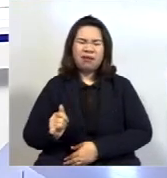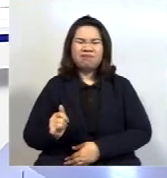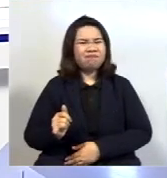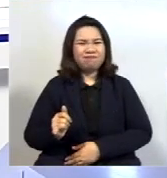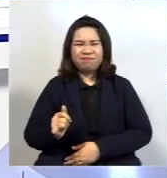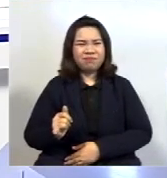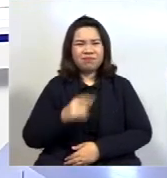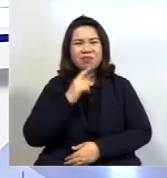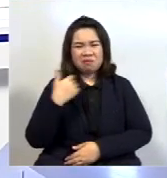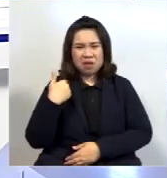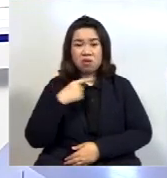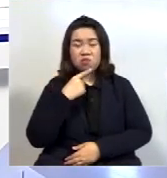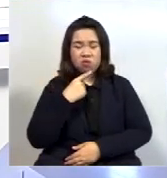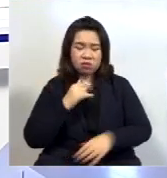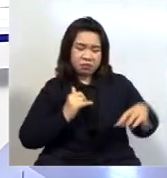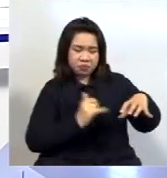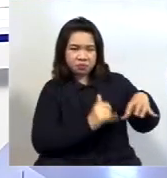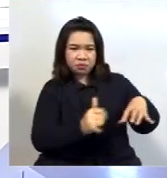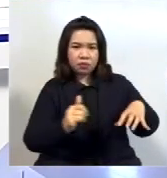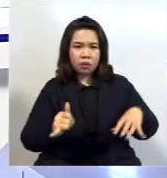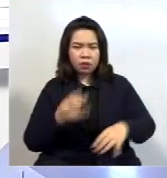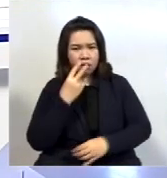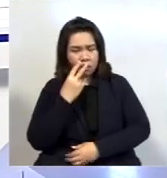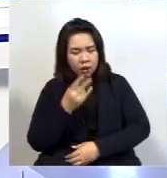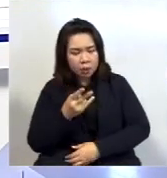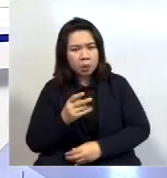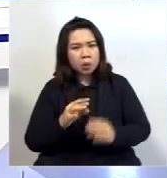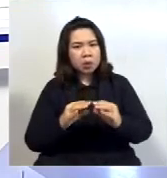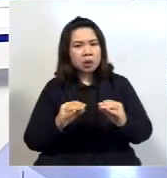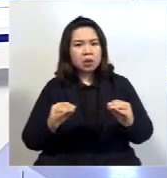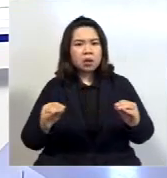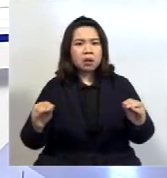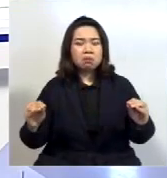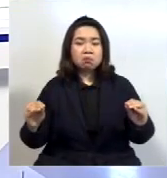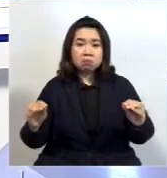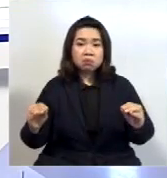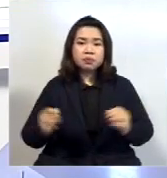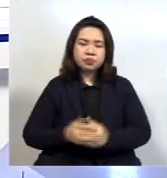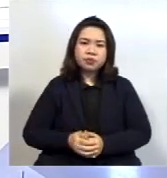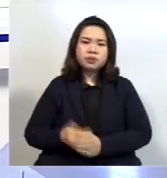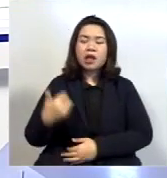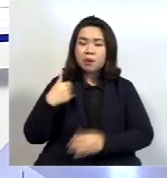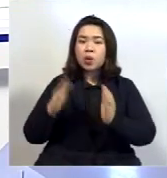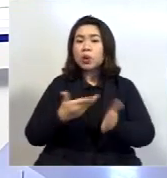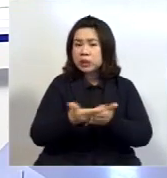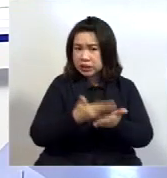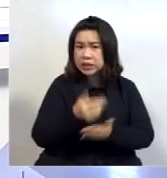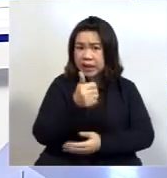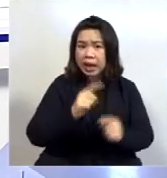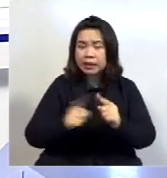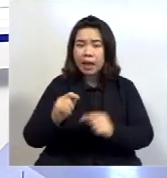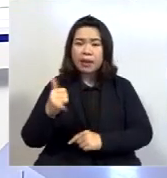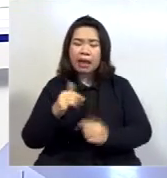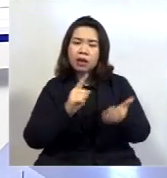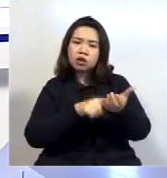อนนี้นะคะก็ต้องยอมรับว่าเราไปตามห้างสรรพสินค้าต่างๆจะเห็นบรรยากาศที่เงียบมากยิ่งขึ้นหลายๆคนจับจ่ายจริงแต่อาจจะเลือกซื้อผ่าน